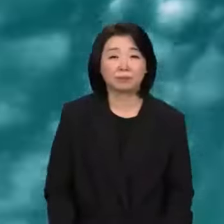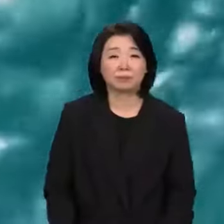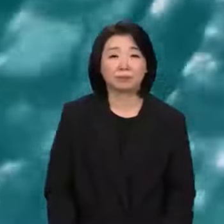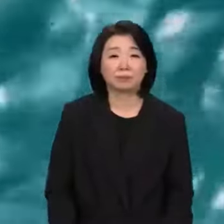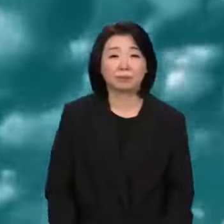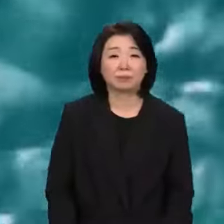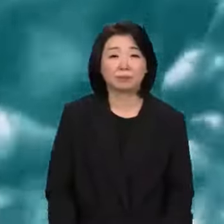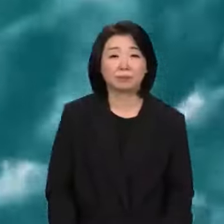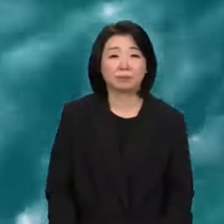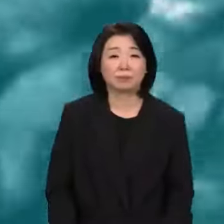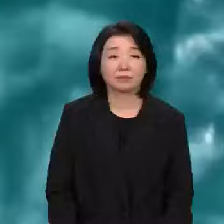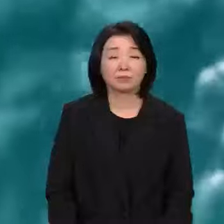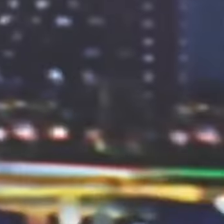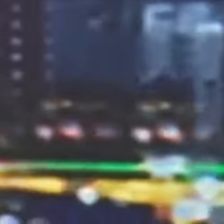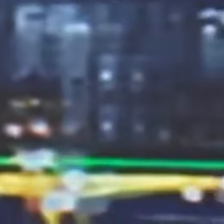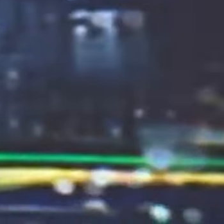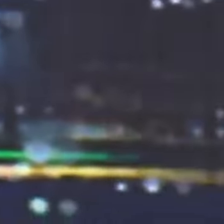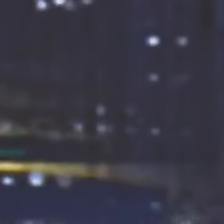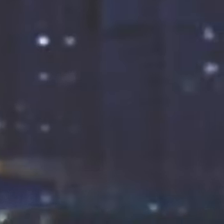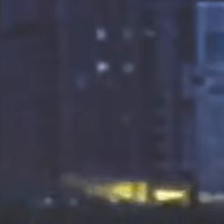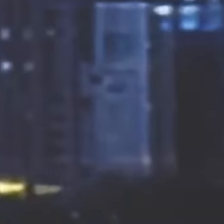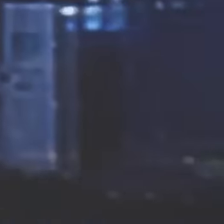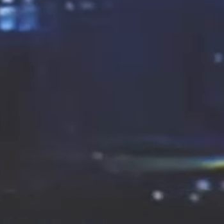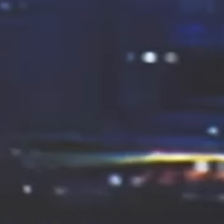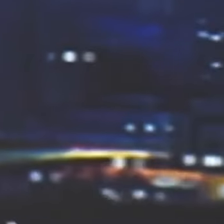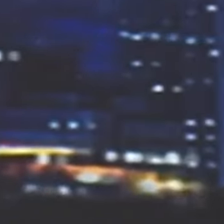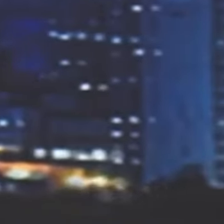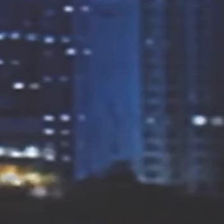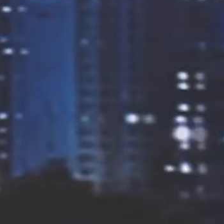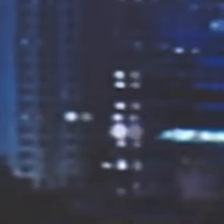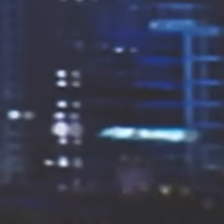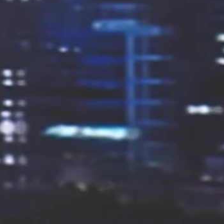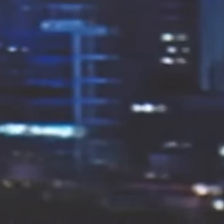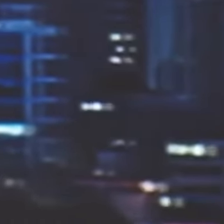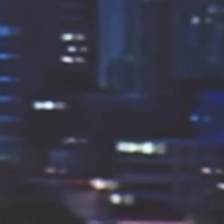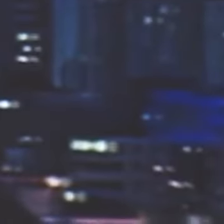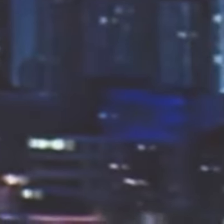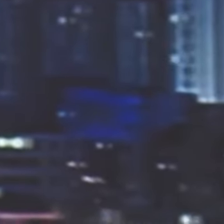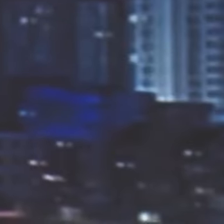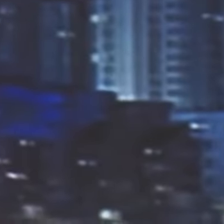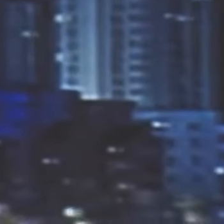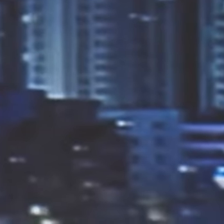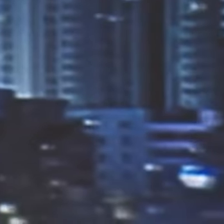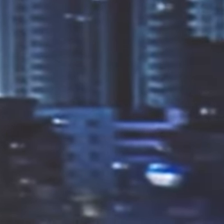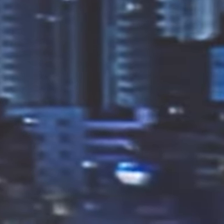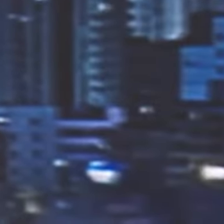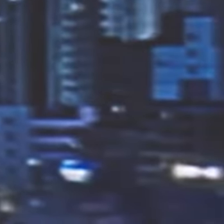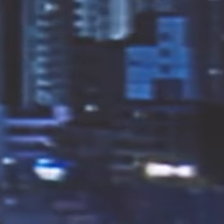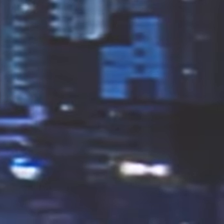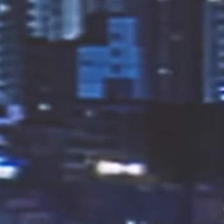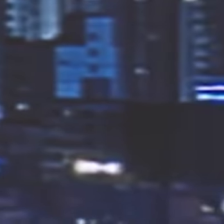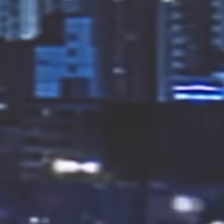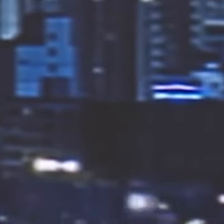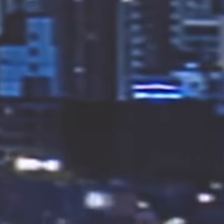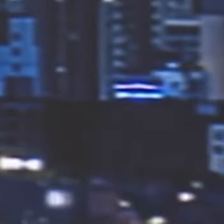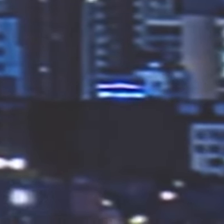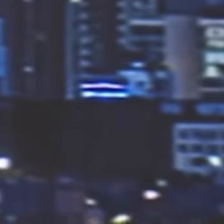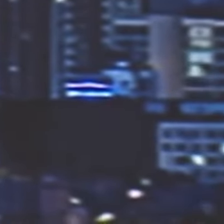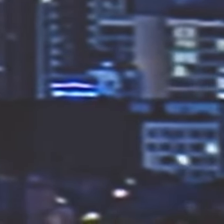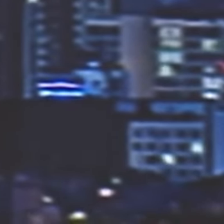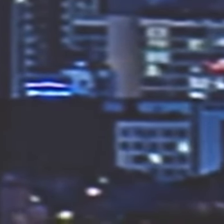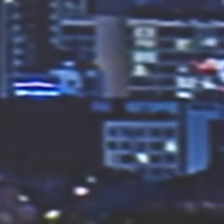임예현 있니다 JTBC 뉴스를 시청해 주신 여러분 고맙습니다 저희는 저녁 6시 50분